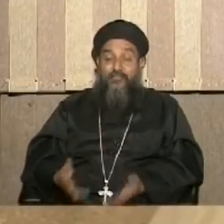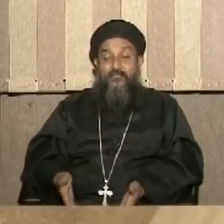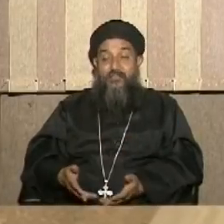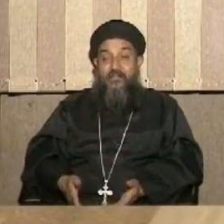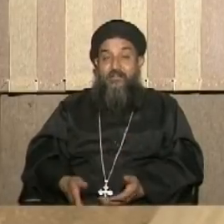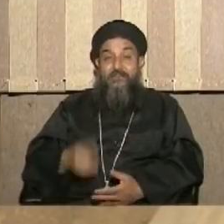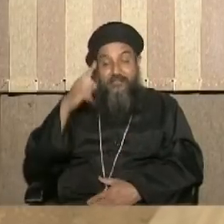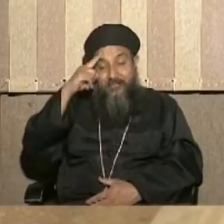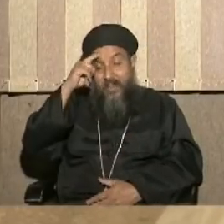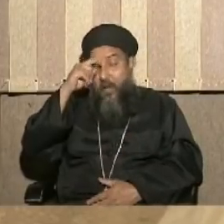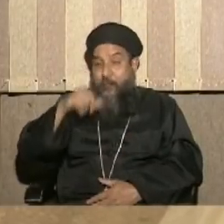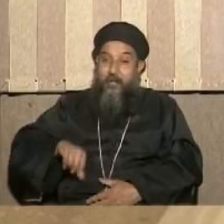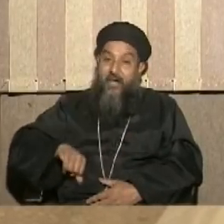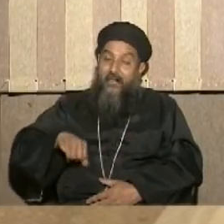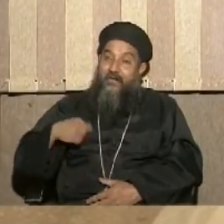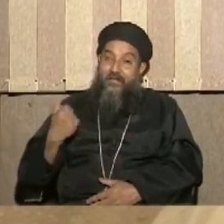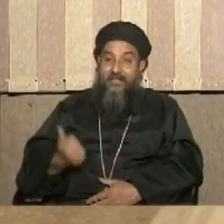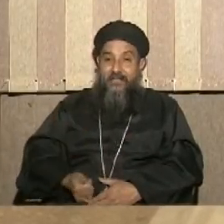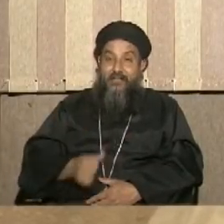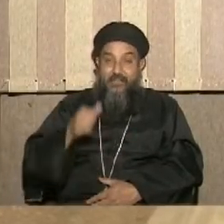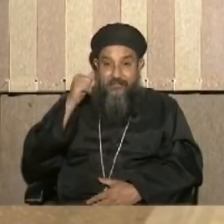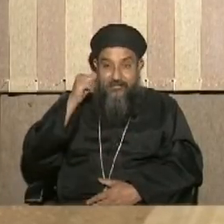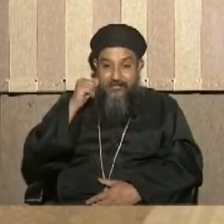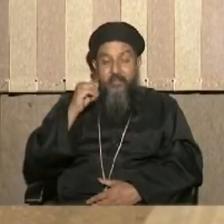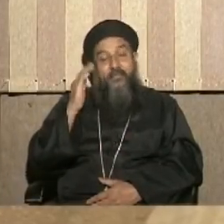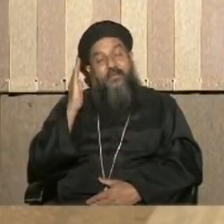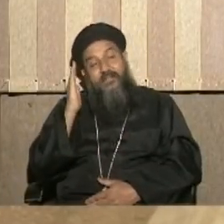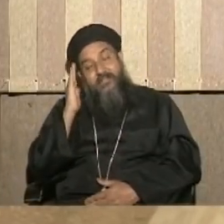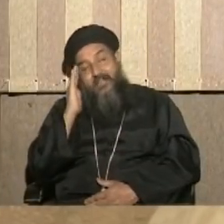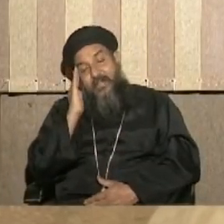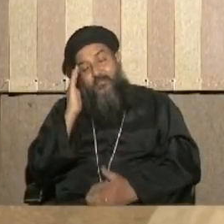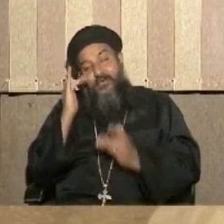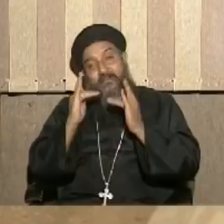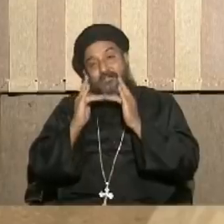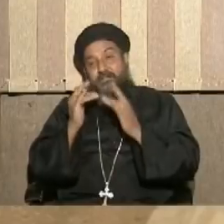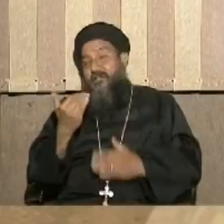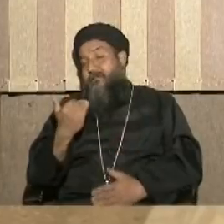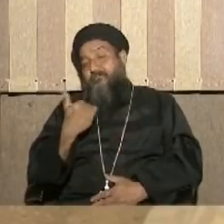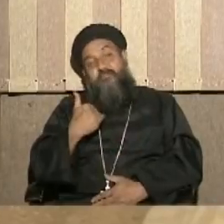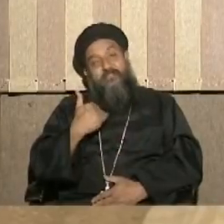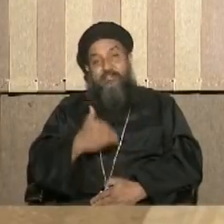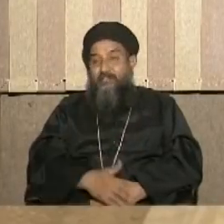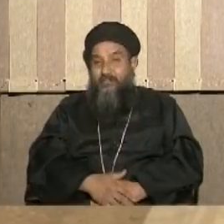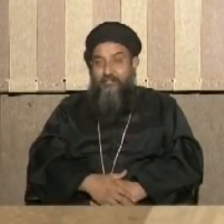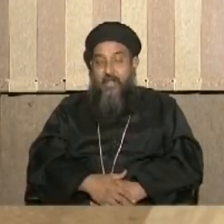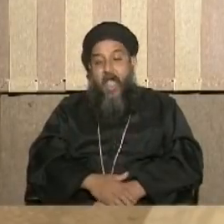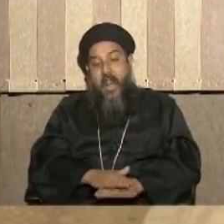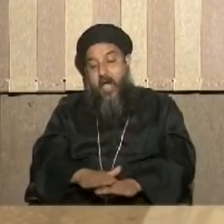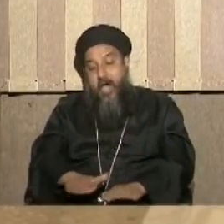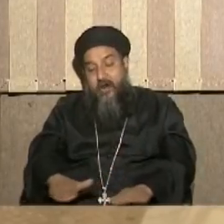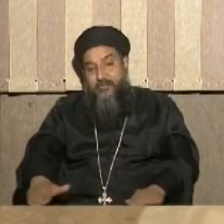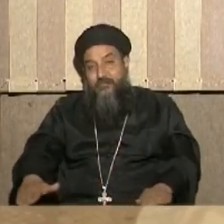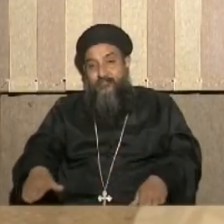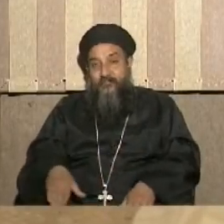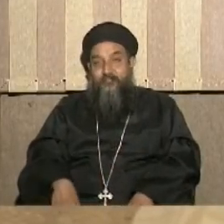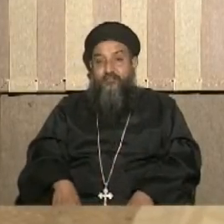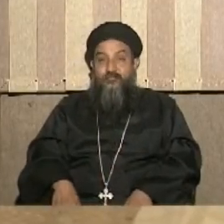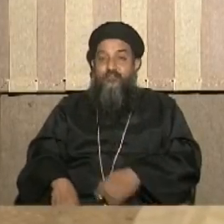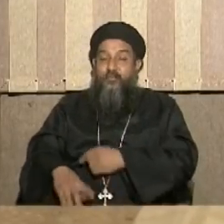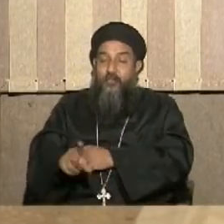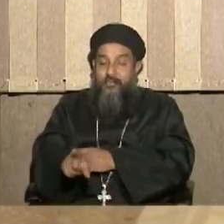تقدروش تتحملوها. النوم على الحجر وحر البرية